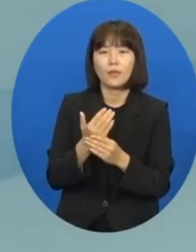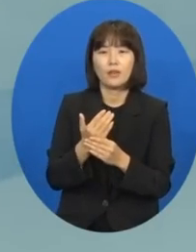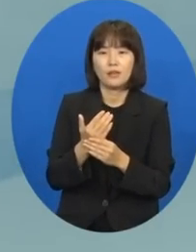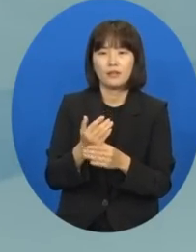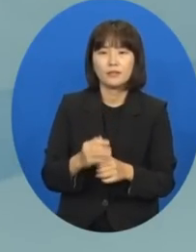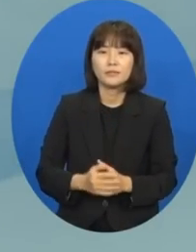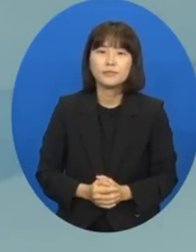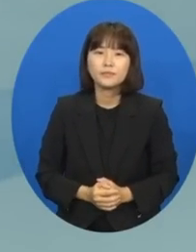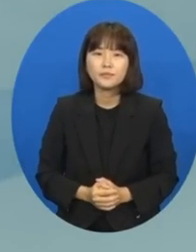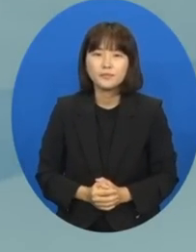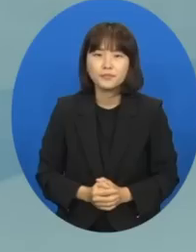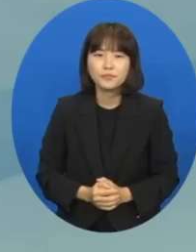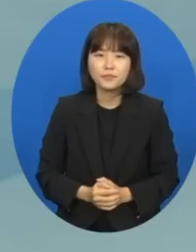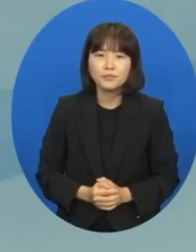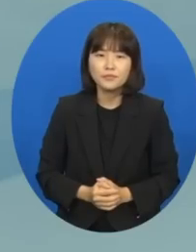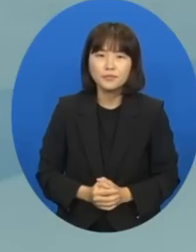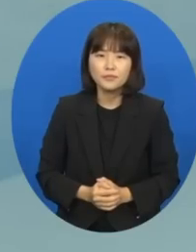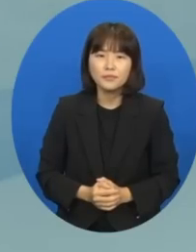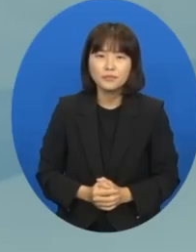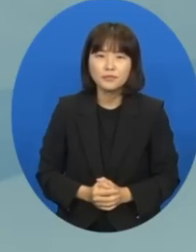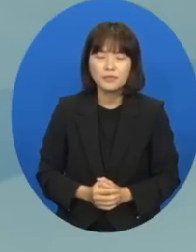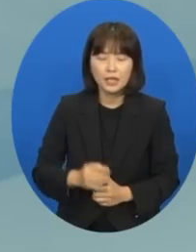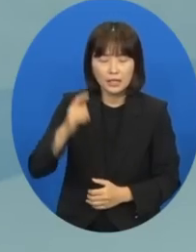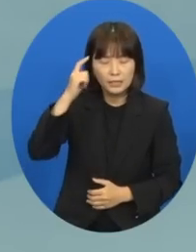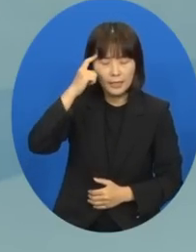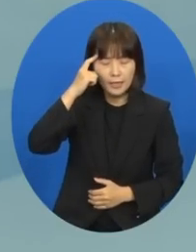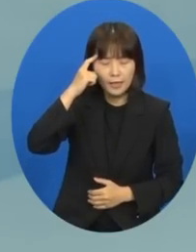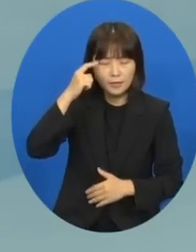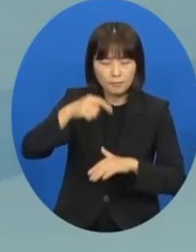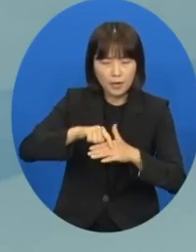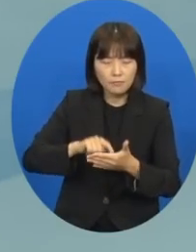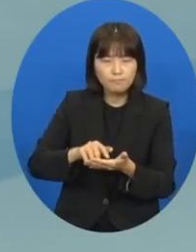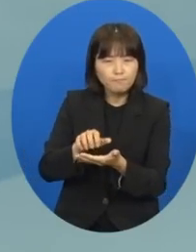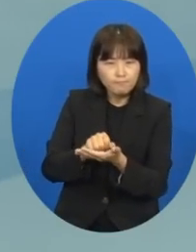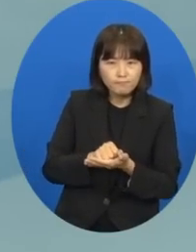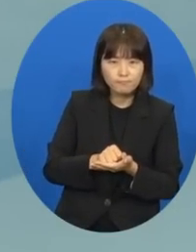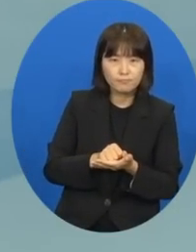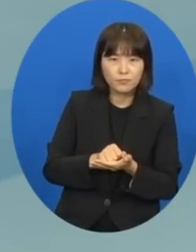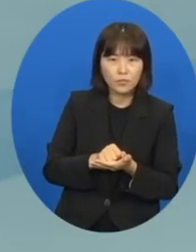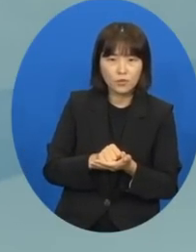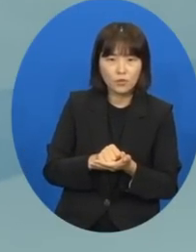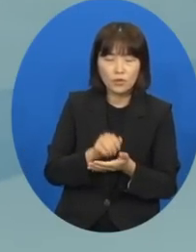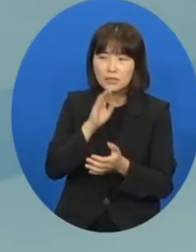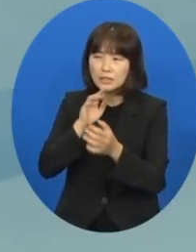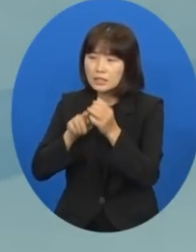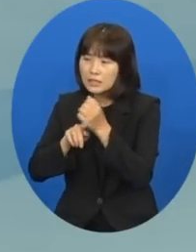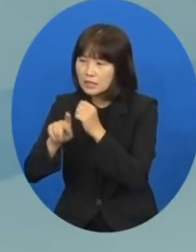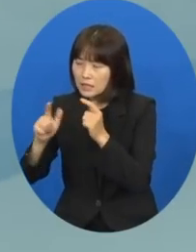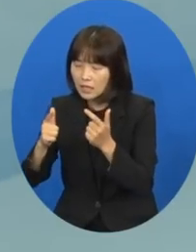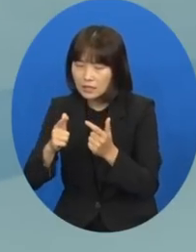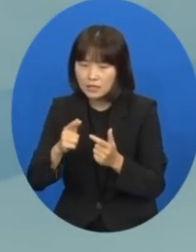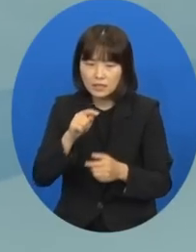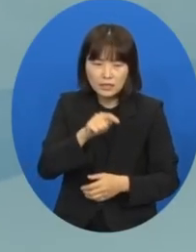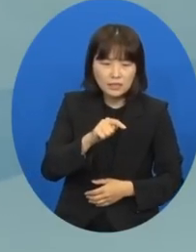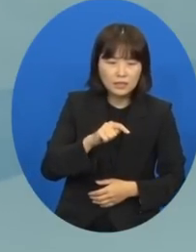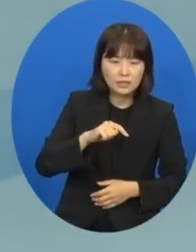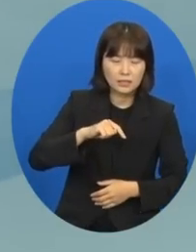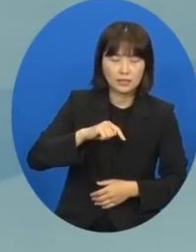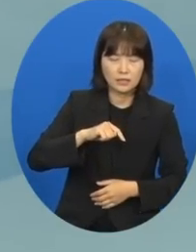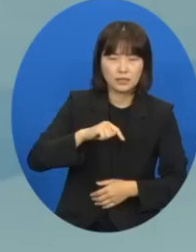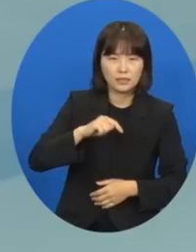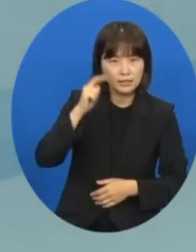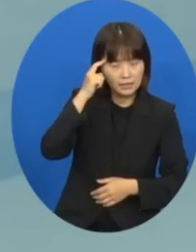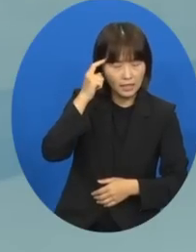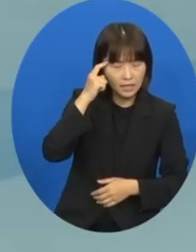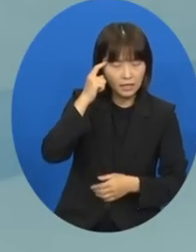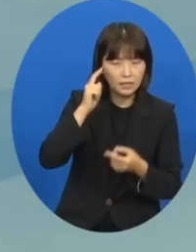거죠. 그리고 그 생각을 마음에 품고 진리가 아니라 그 생각을 결론으로 삼습니다.